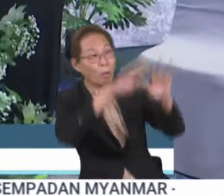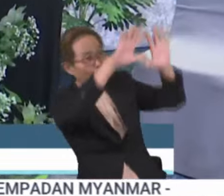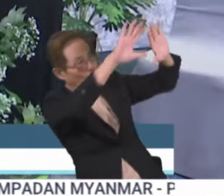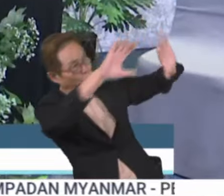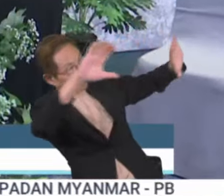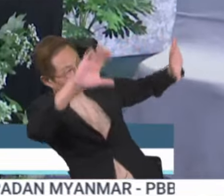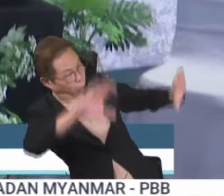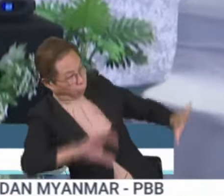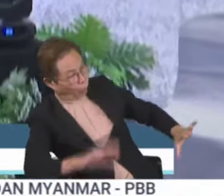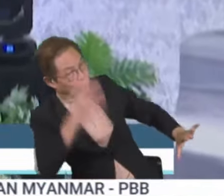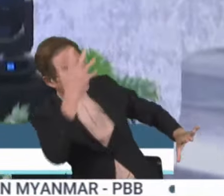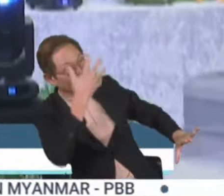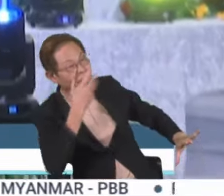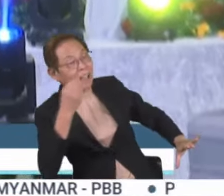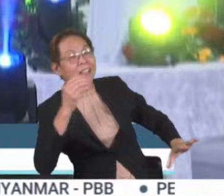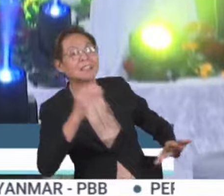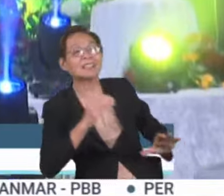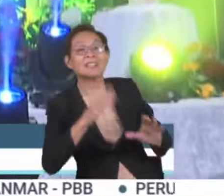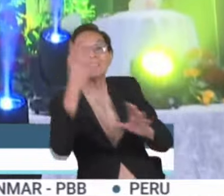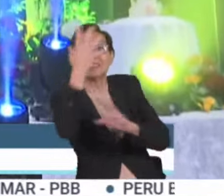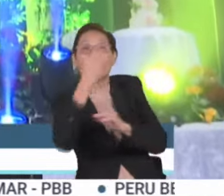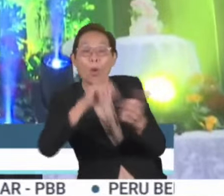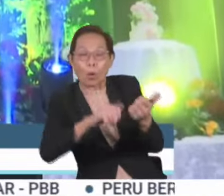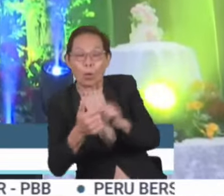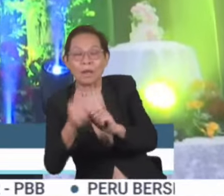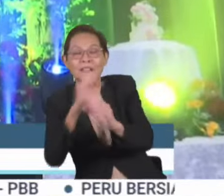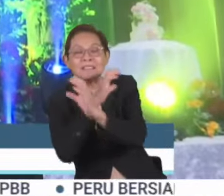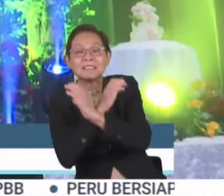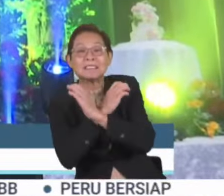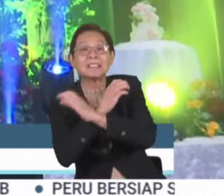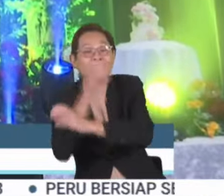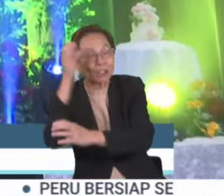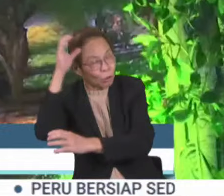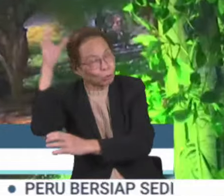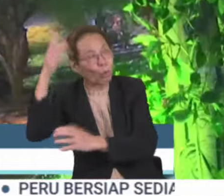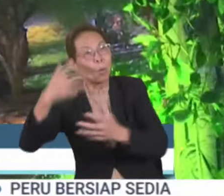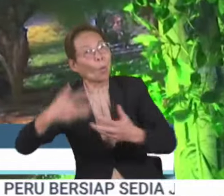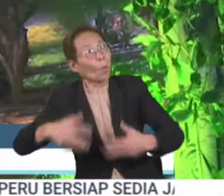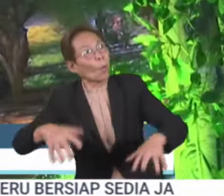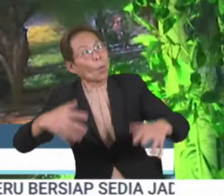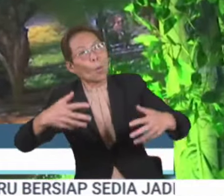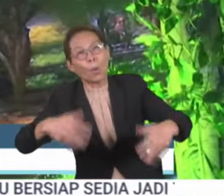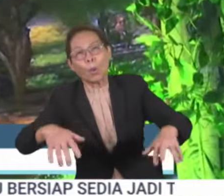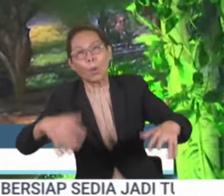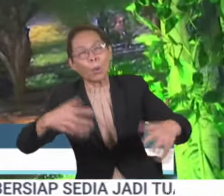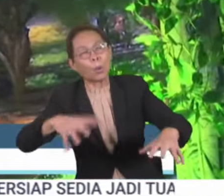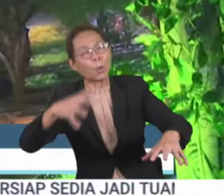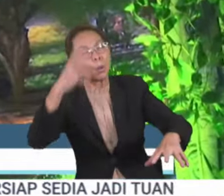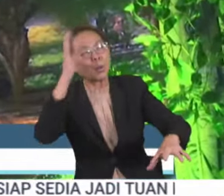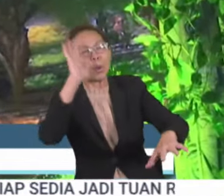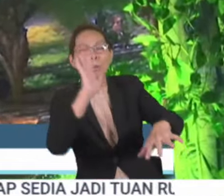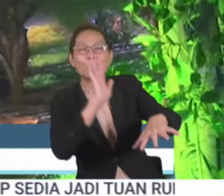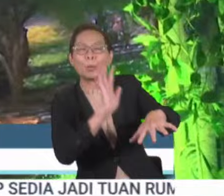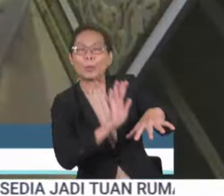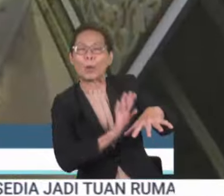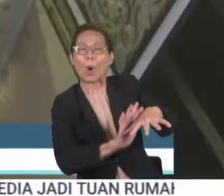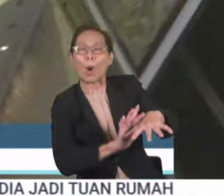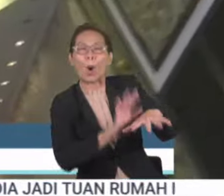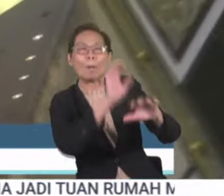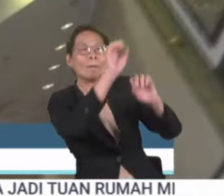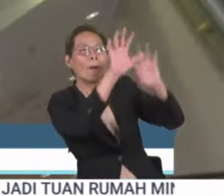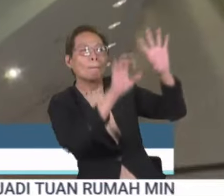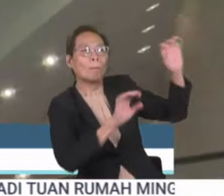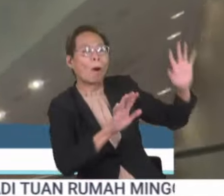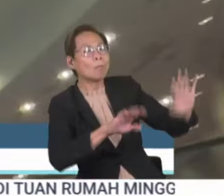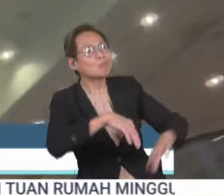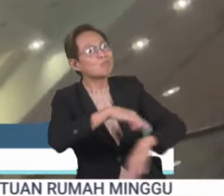cantik oleh Cinta Konsep sangat begitu menakjubkan dan sangat sentuhan yang